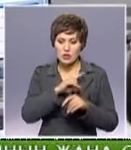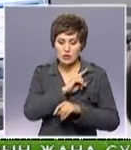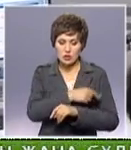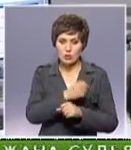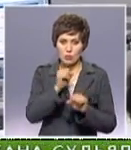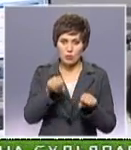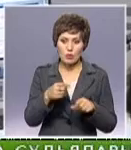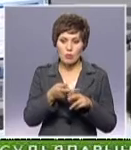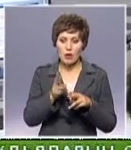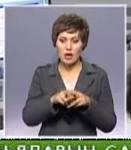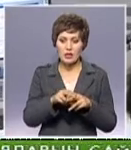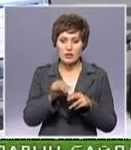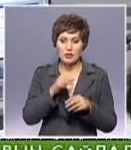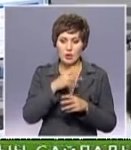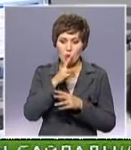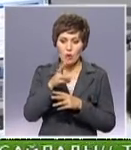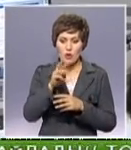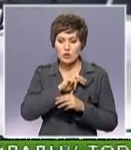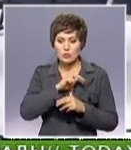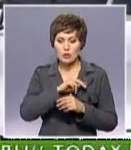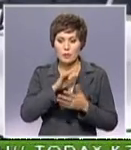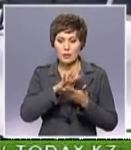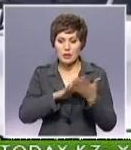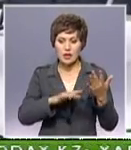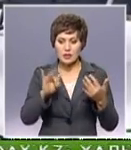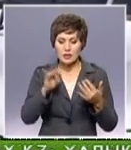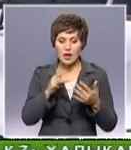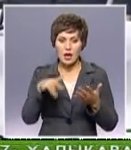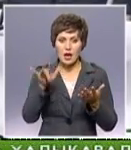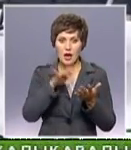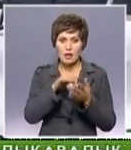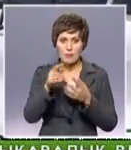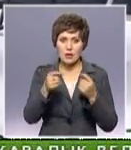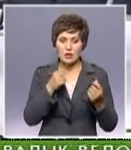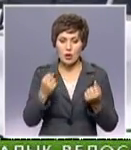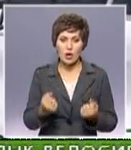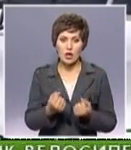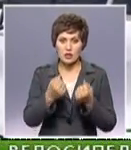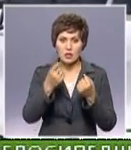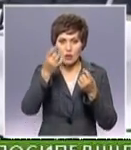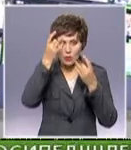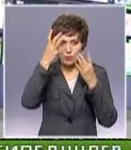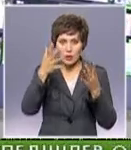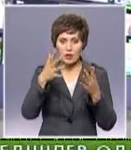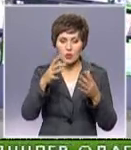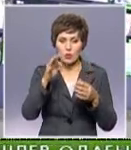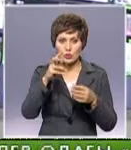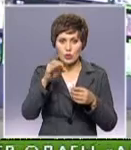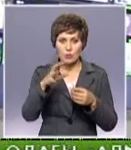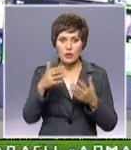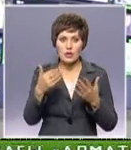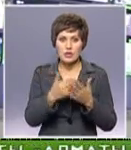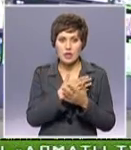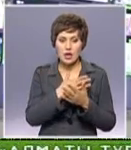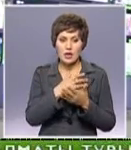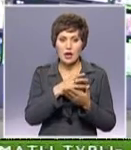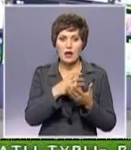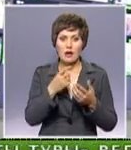маңайында ландшафтық көріктендіру жұмыстары жүргізілмек. Осылайша қала басшылығының қолдауымен мерейтой тойлайтын Көктөбе жаңа